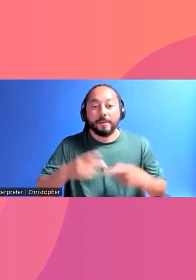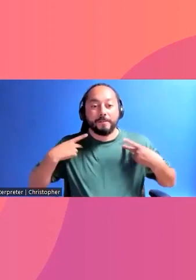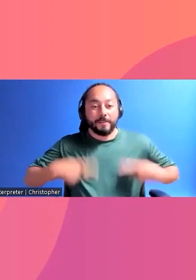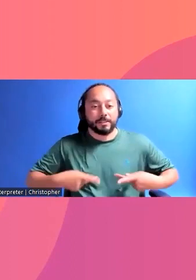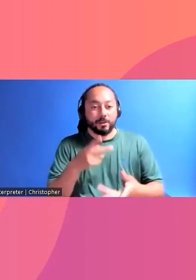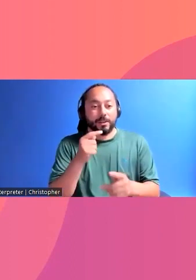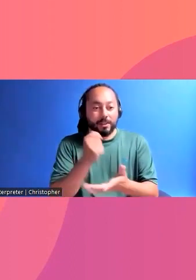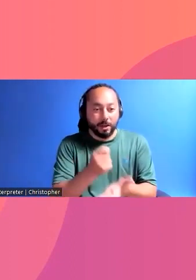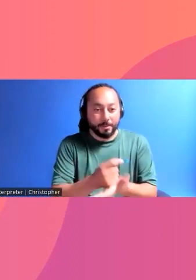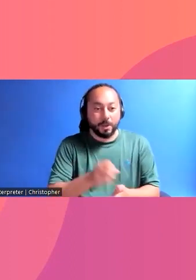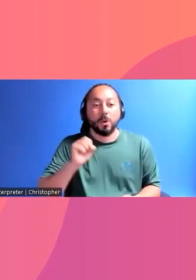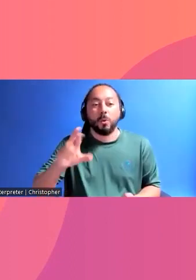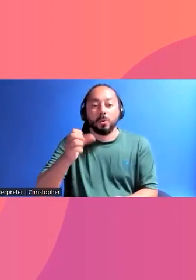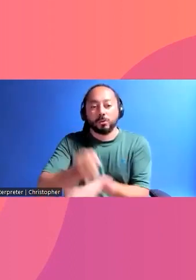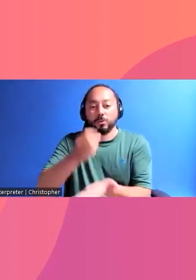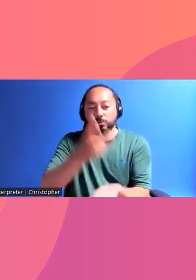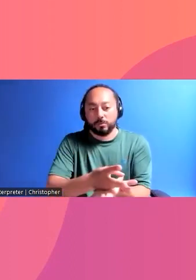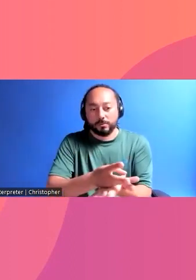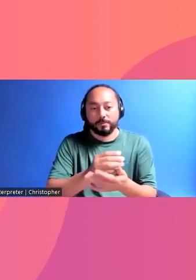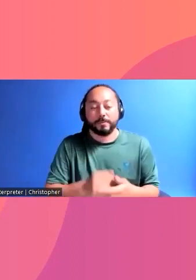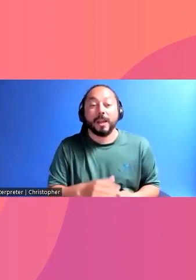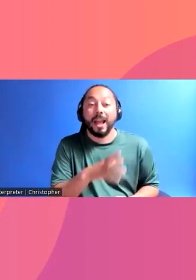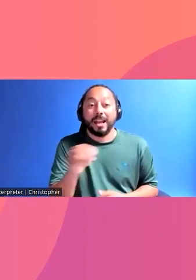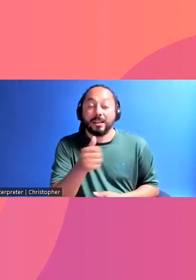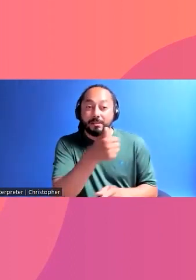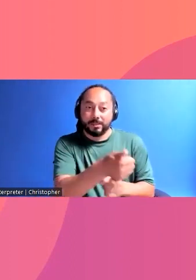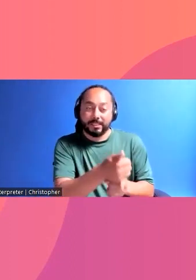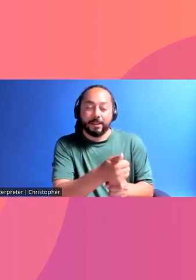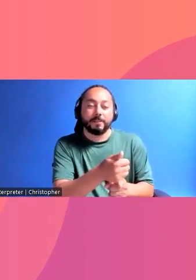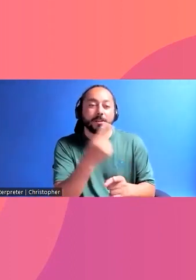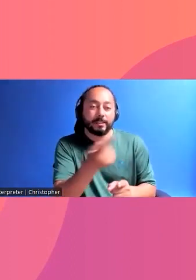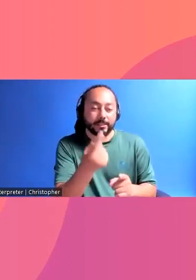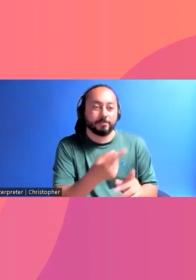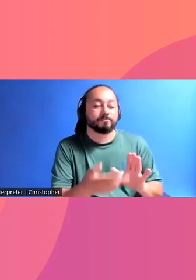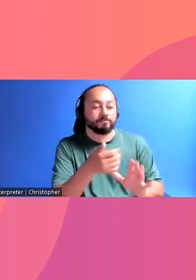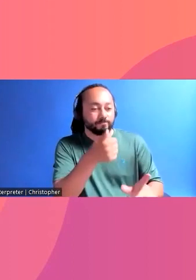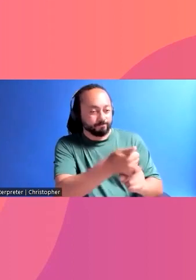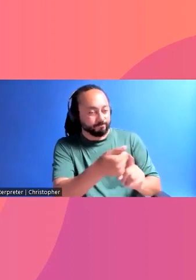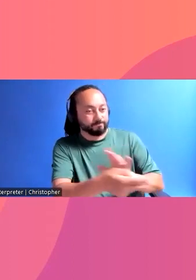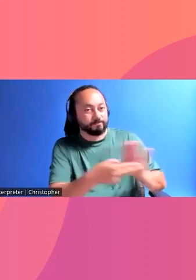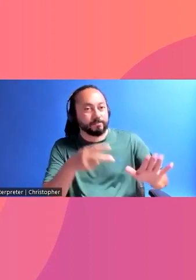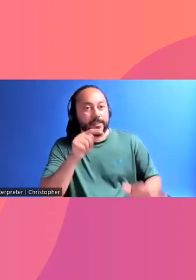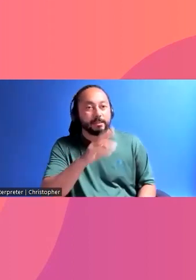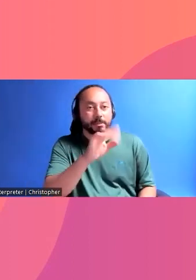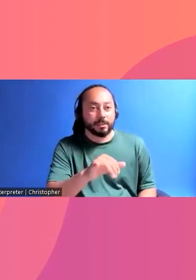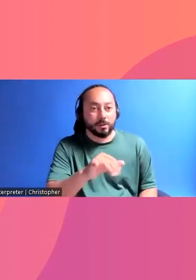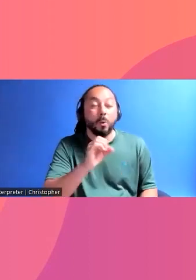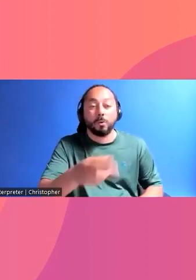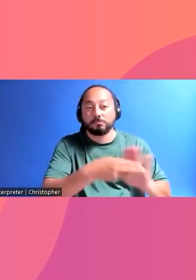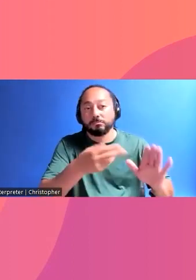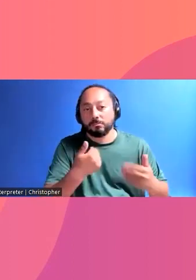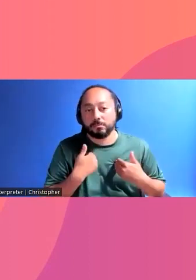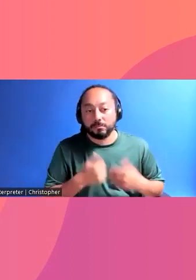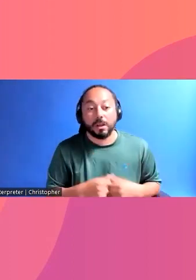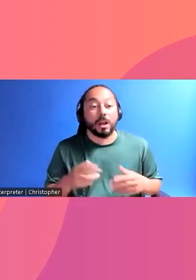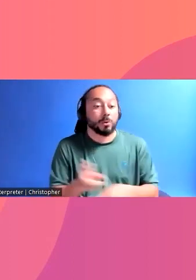ergothérapie ou travail social au Canada. Et ces personnes sont identifiées comme ayant un TC ou ayant reçu